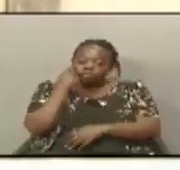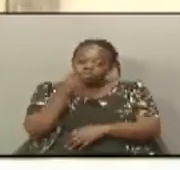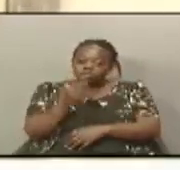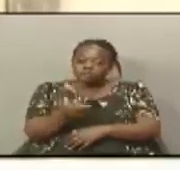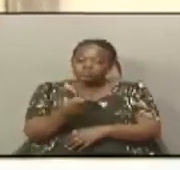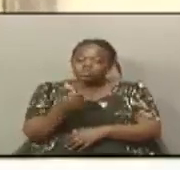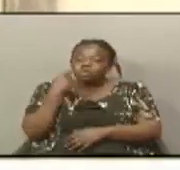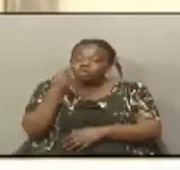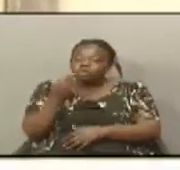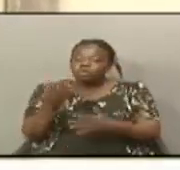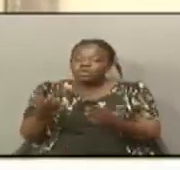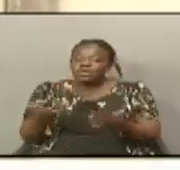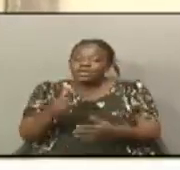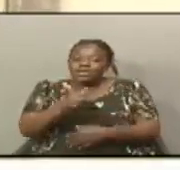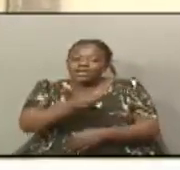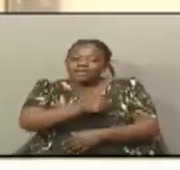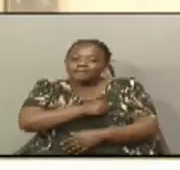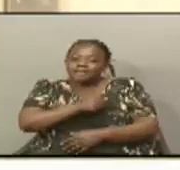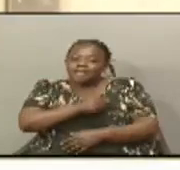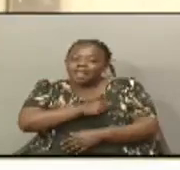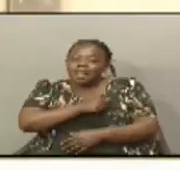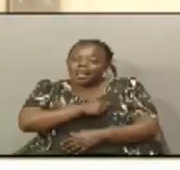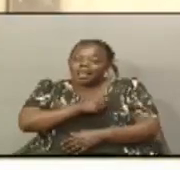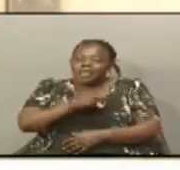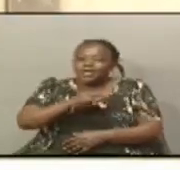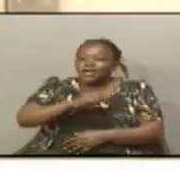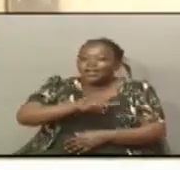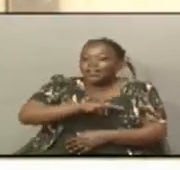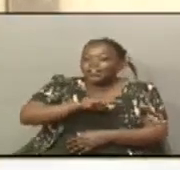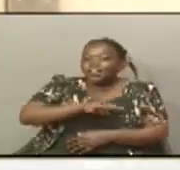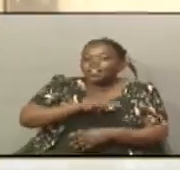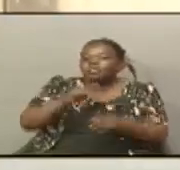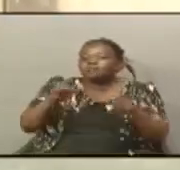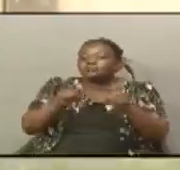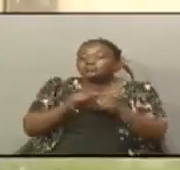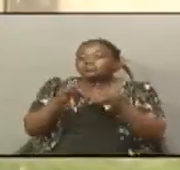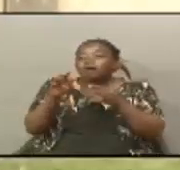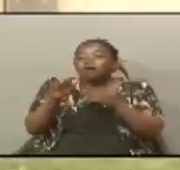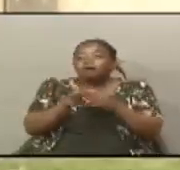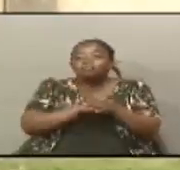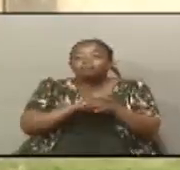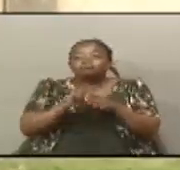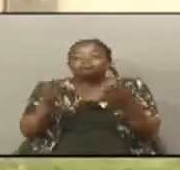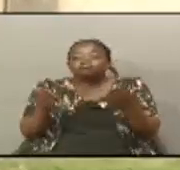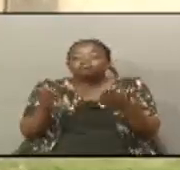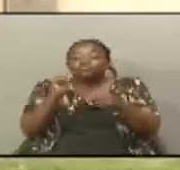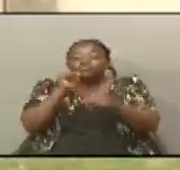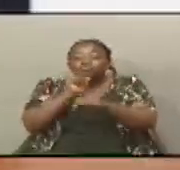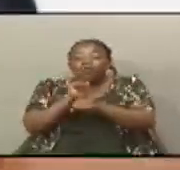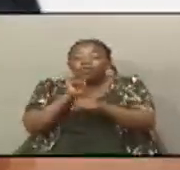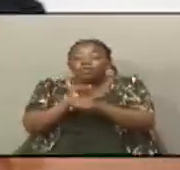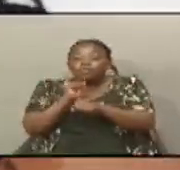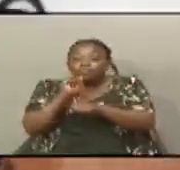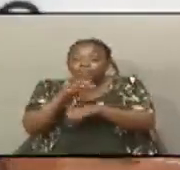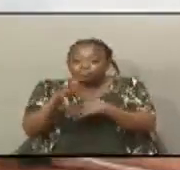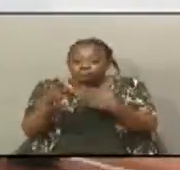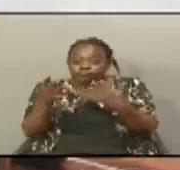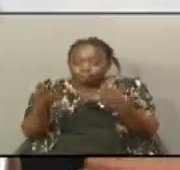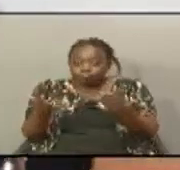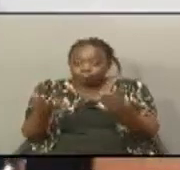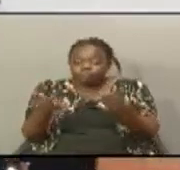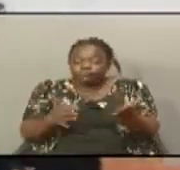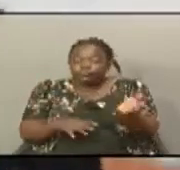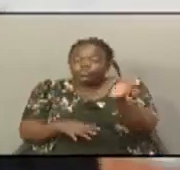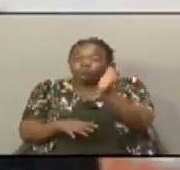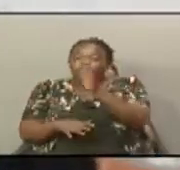be twalinanga basenga abakojja nabo bali bize balina bye bakola bingi. Sseguyi asibuddwa okuva mu